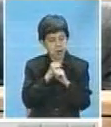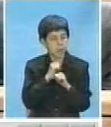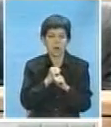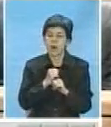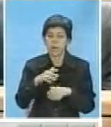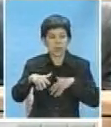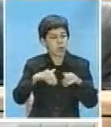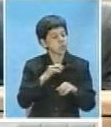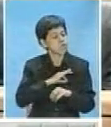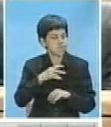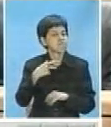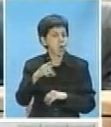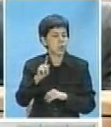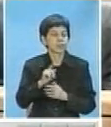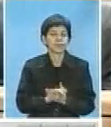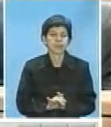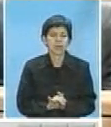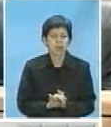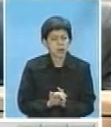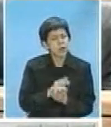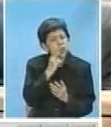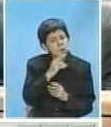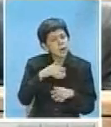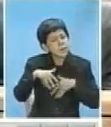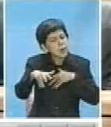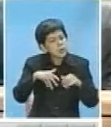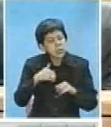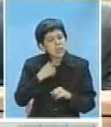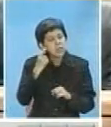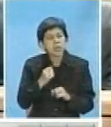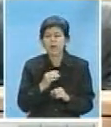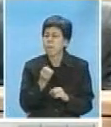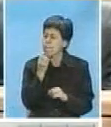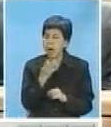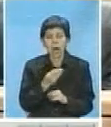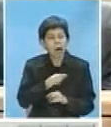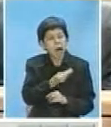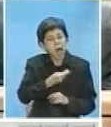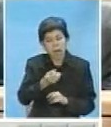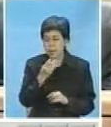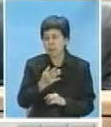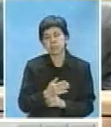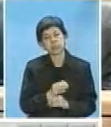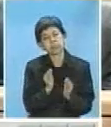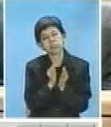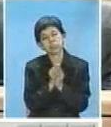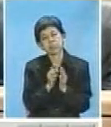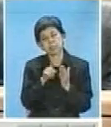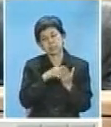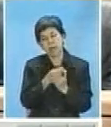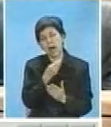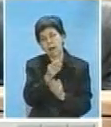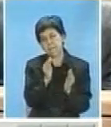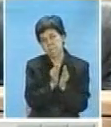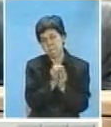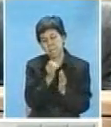พี่น้องประชาชนหลายเรื่องเป็นเรื่องของประชานิยมครับและท่านก็ได้รับชัยชนะเนื่องจากพี่น้อง